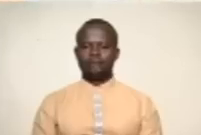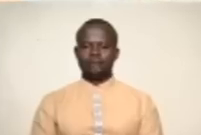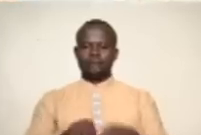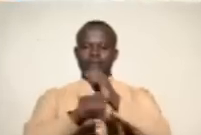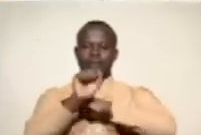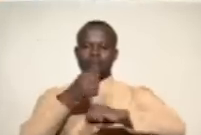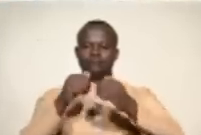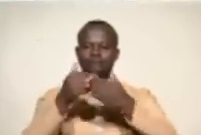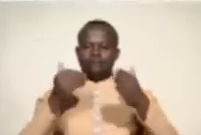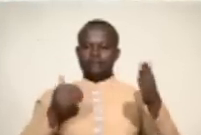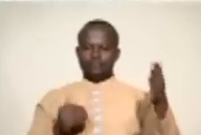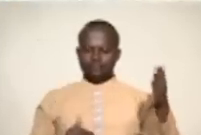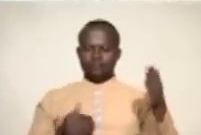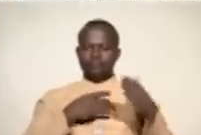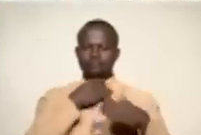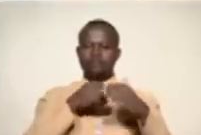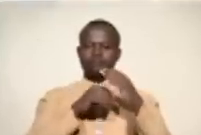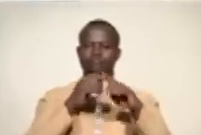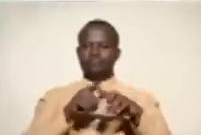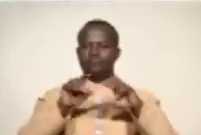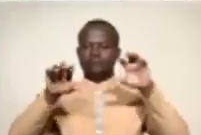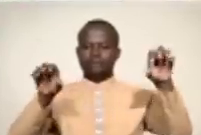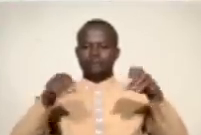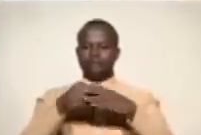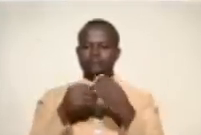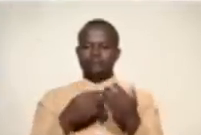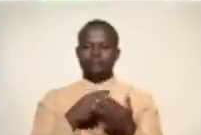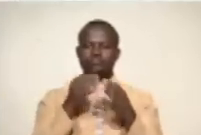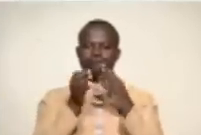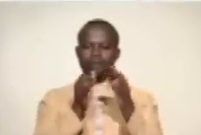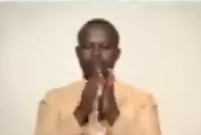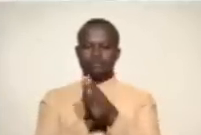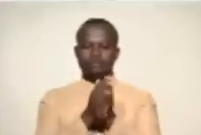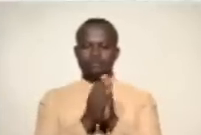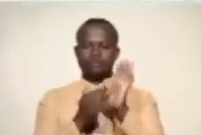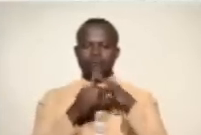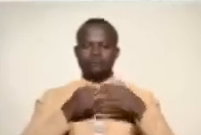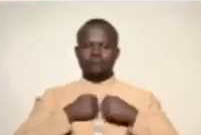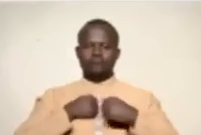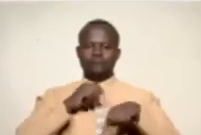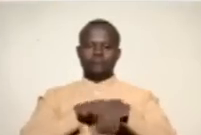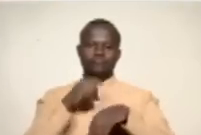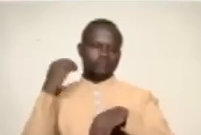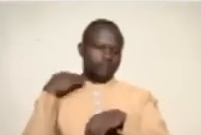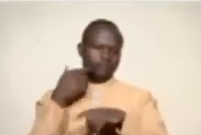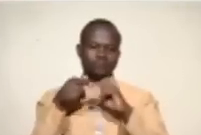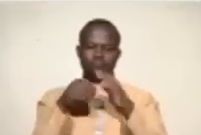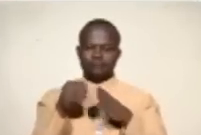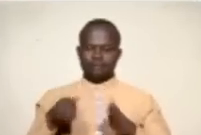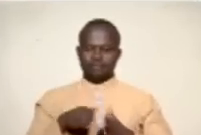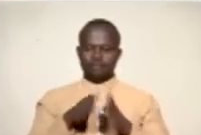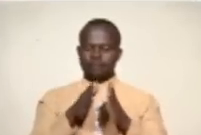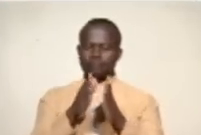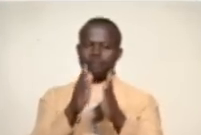igikorwa cyabanjijwe no gusura ibice bitandukanye bigize uru rwibutso, aho basobanurira amateka aranze u Rwanda mu gihe cya Jenoside ndetse n'inzira y'umusaraba